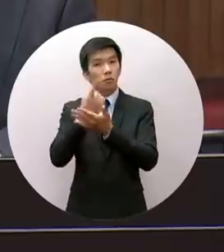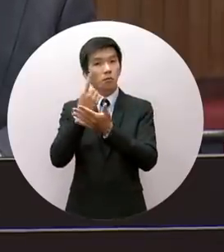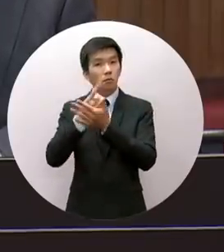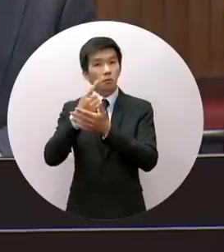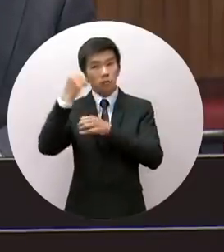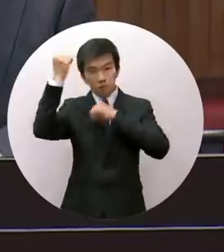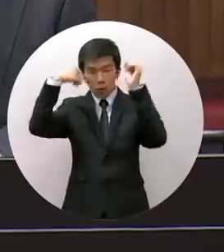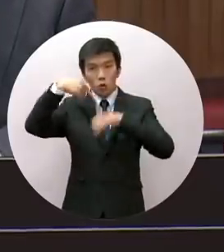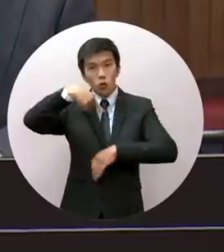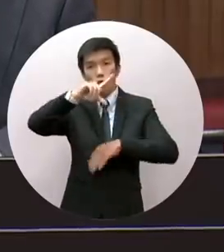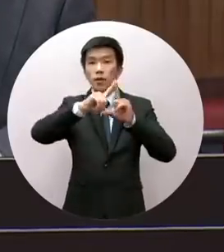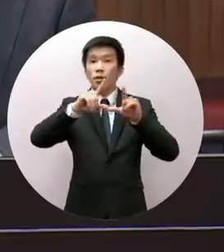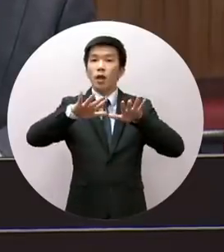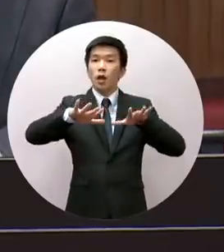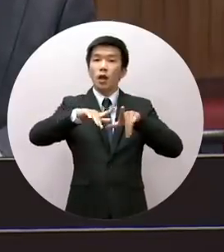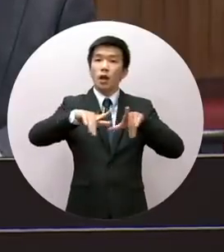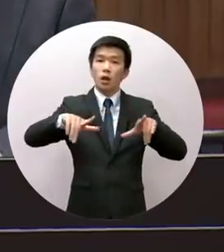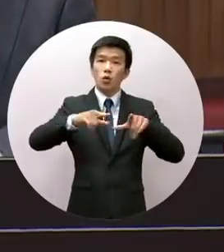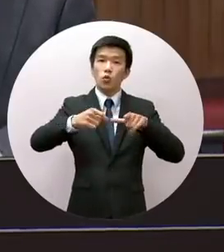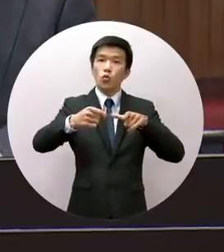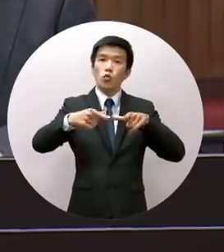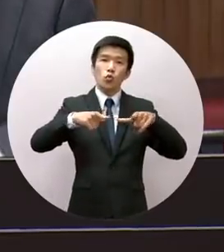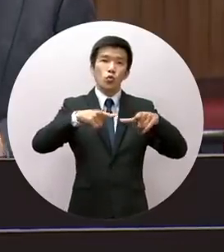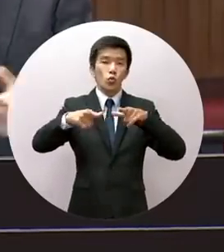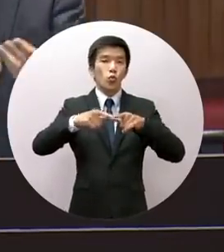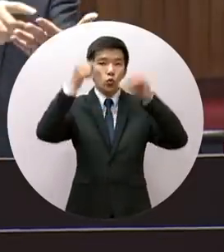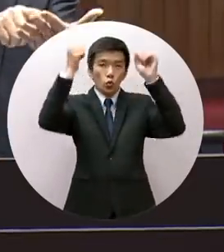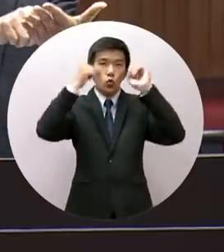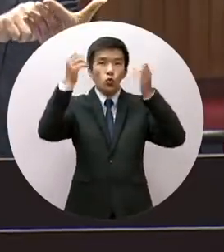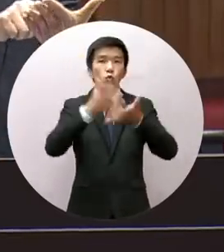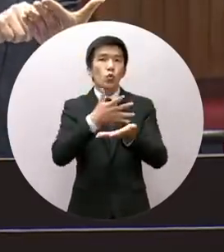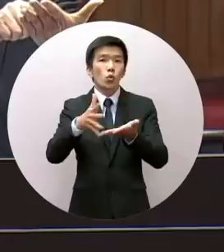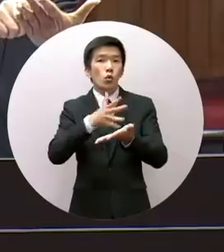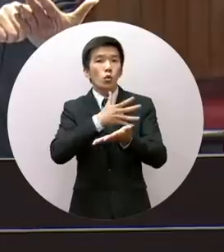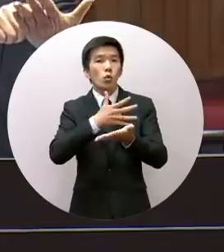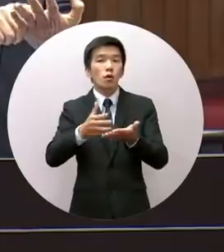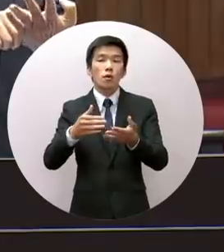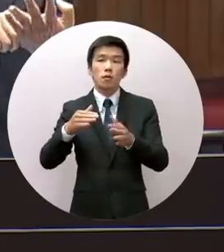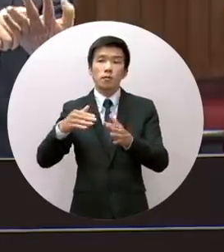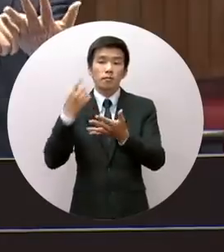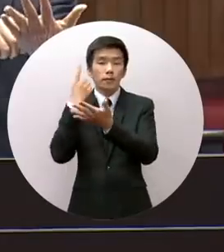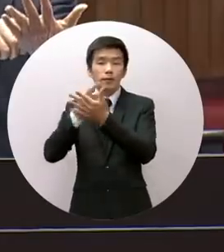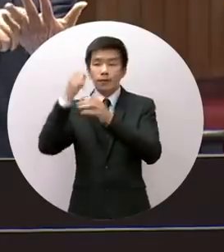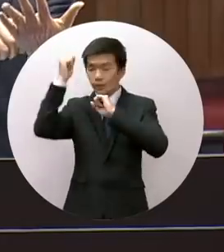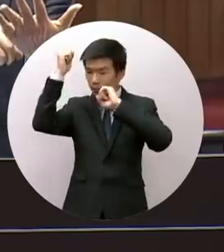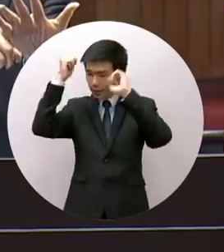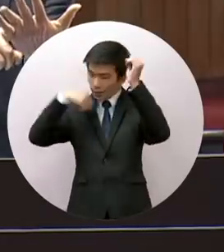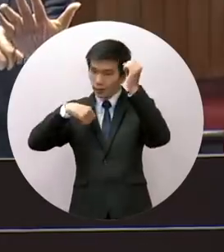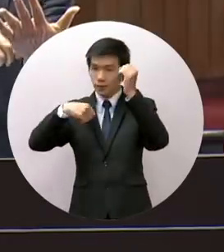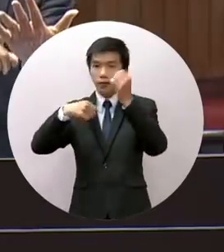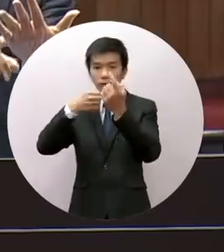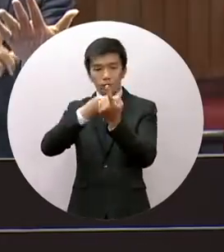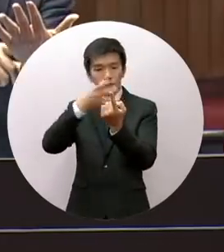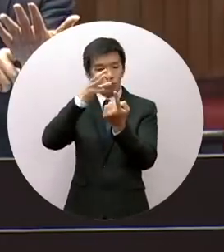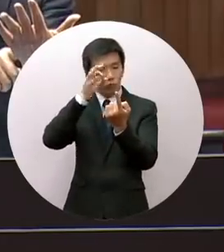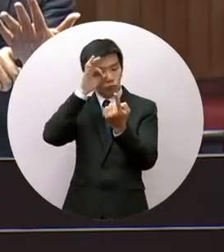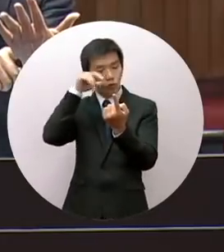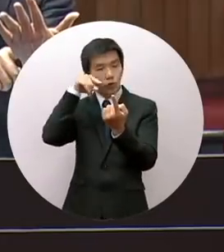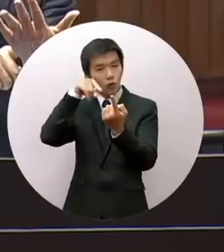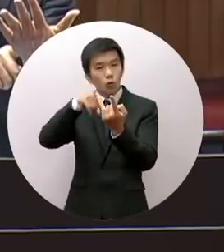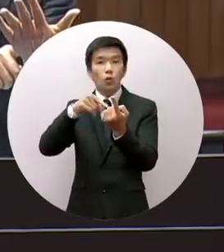动，我每天早上起床第一件事就是打开气象局、环保署空气